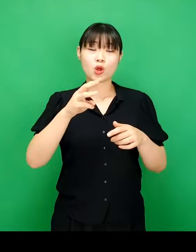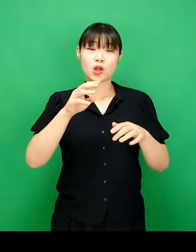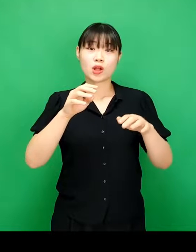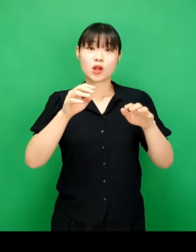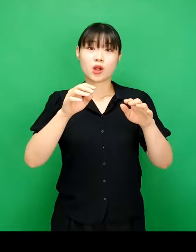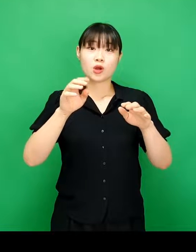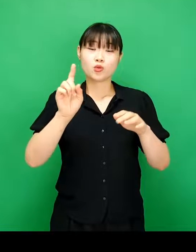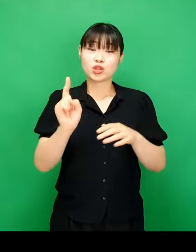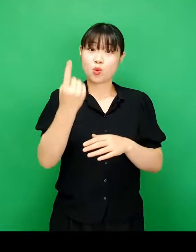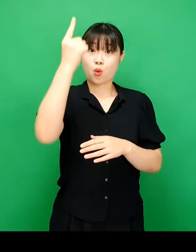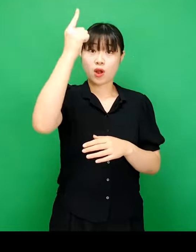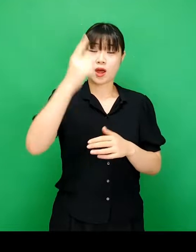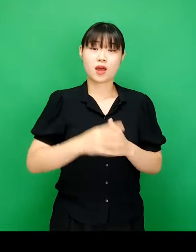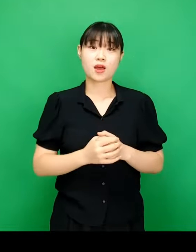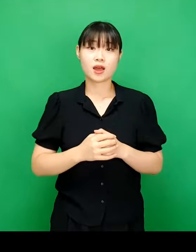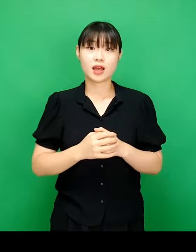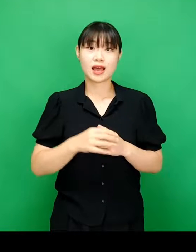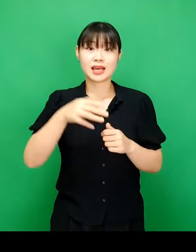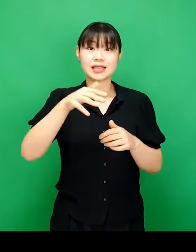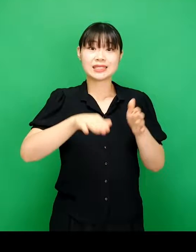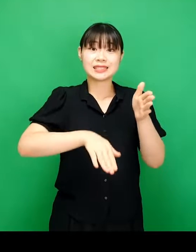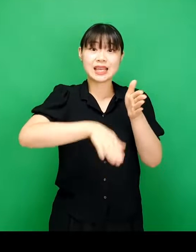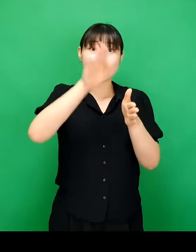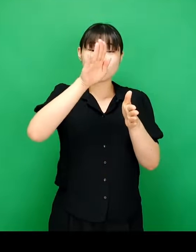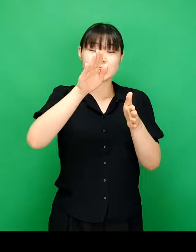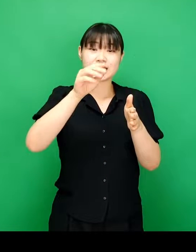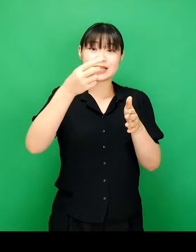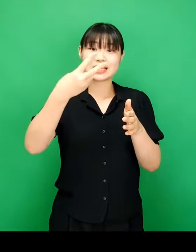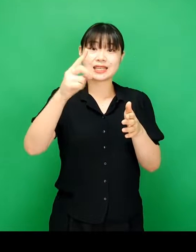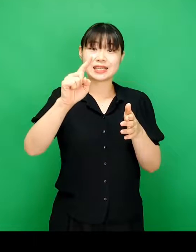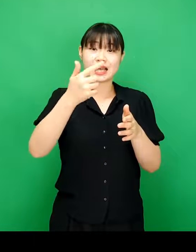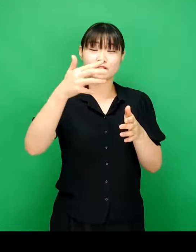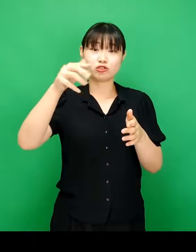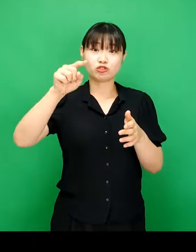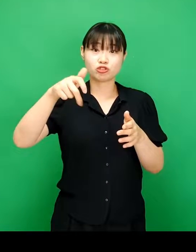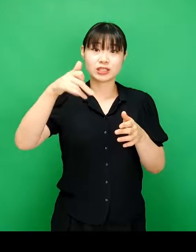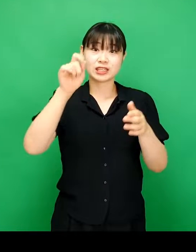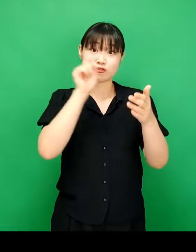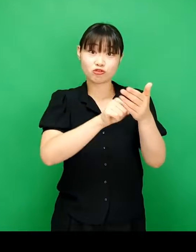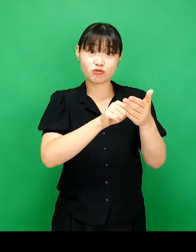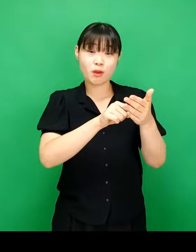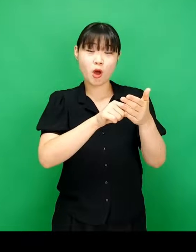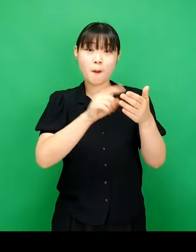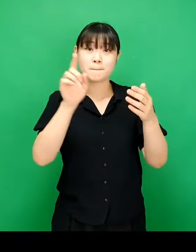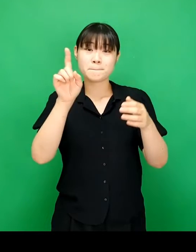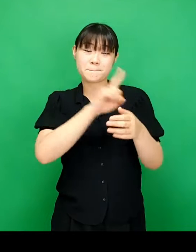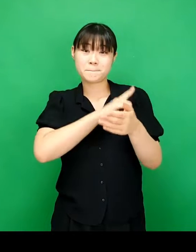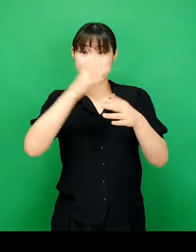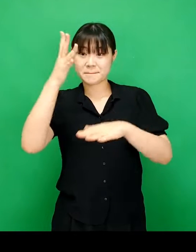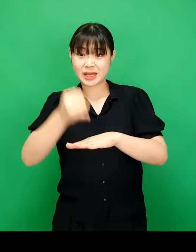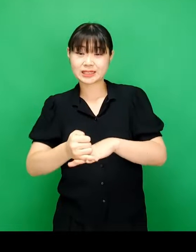위로 올라갑니다. 채우기 단축키를 누르면 함수가 맨 아래까지 적용됩니다.